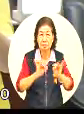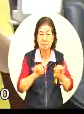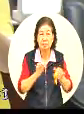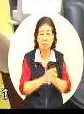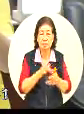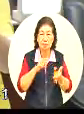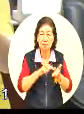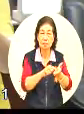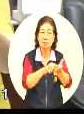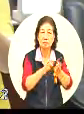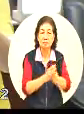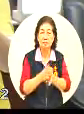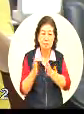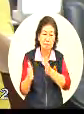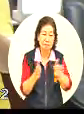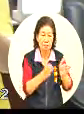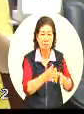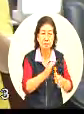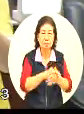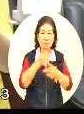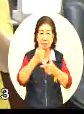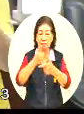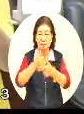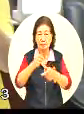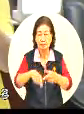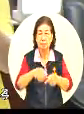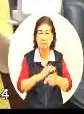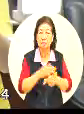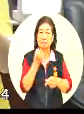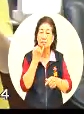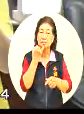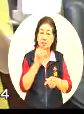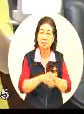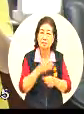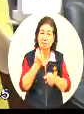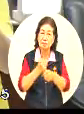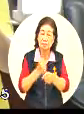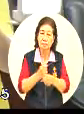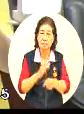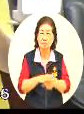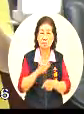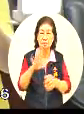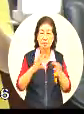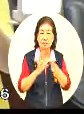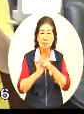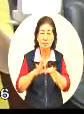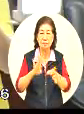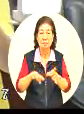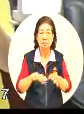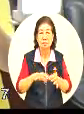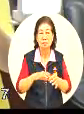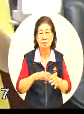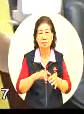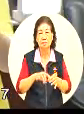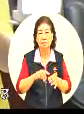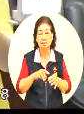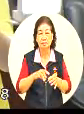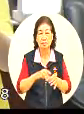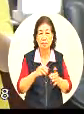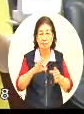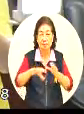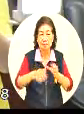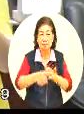建造的时候，再来处理哦。然后麻烦我们相关单位哦，一定要维护我们的住户